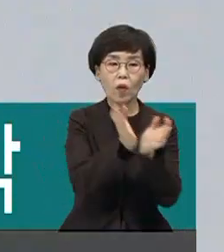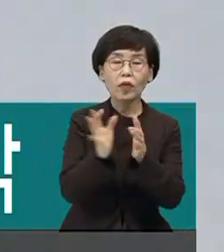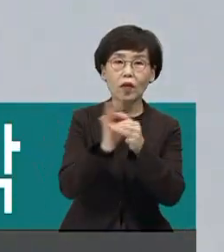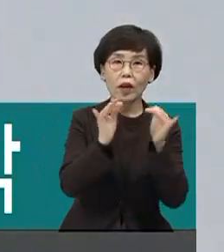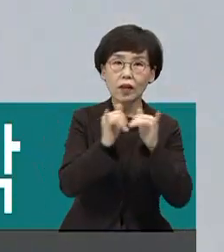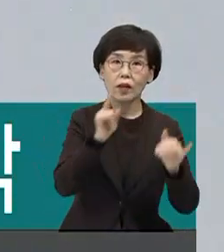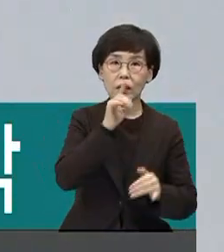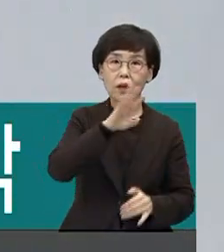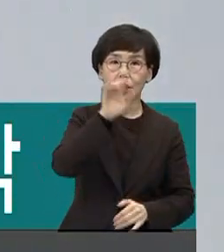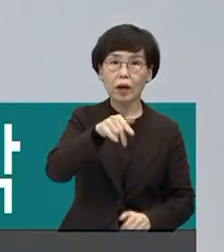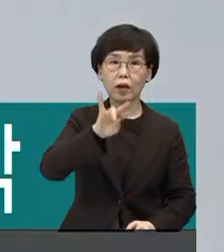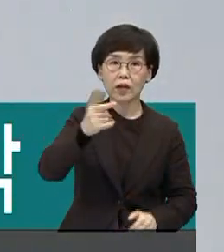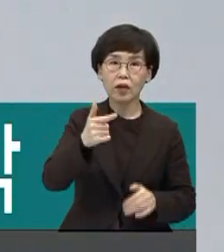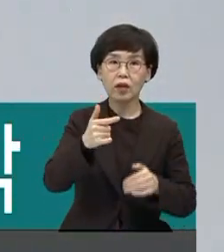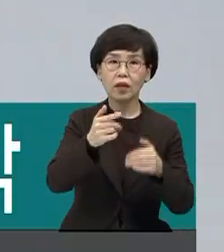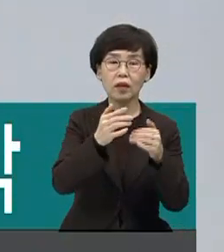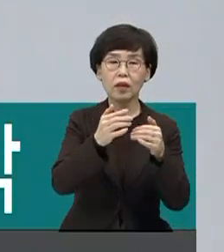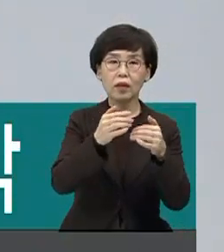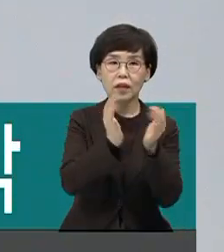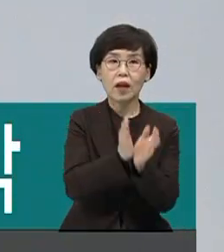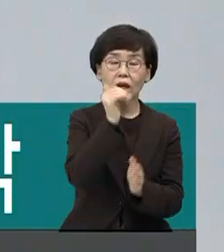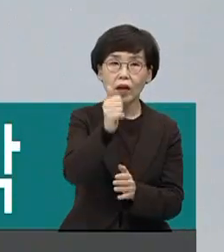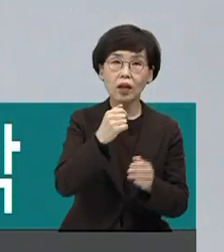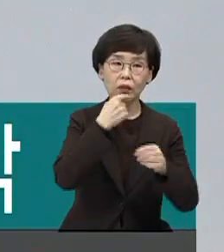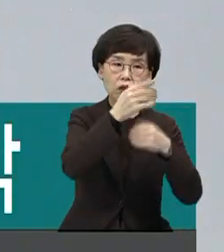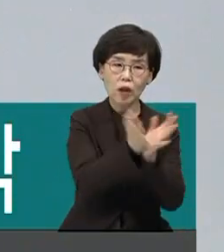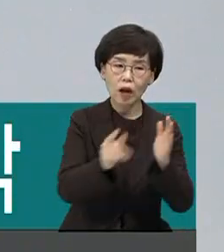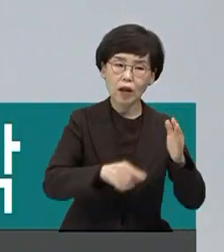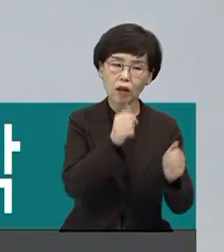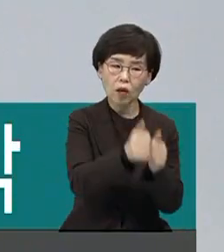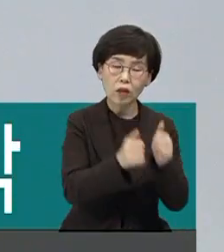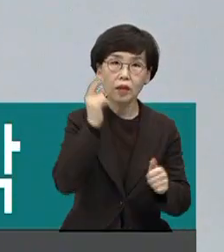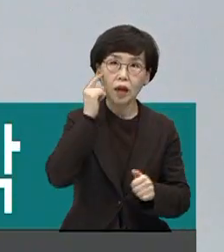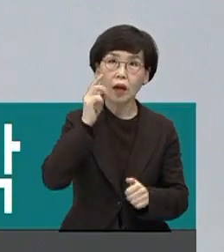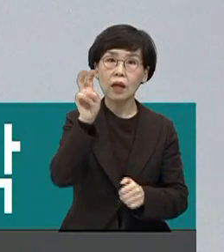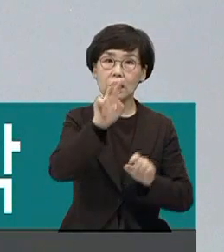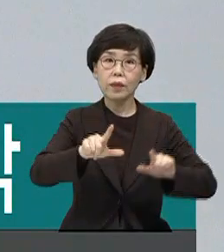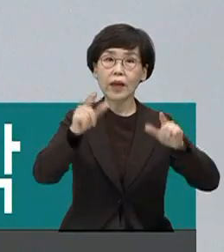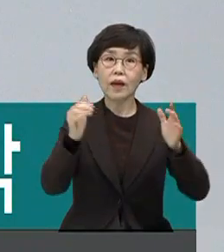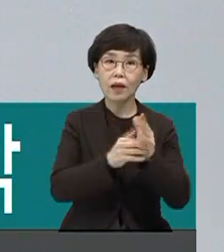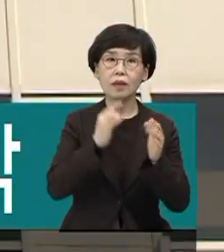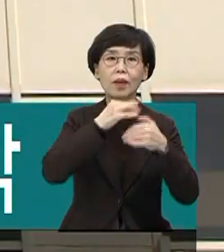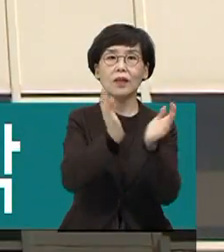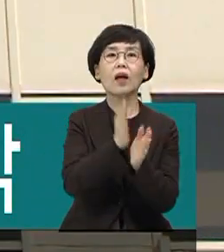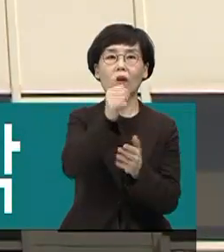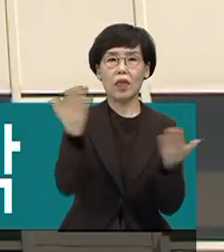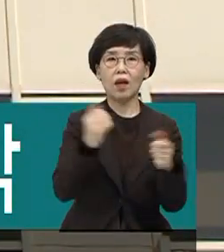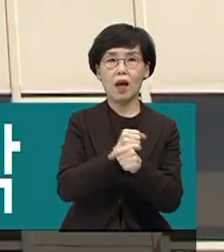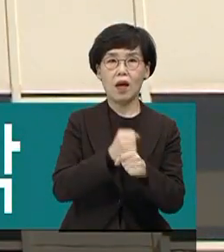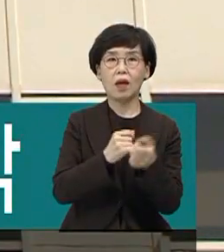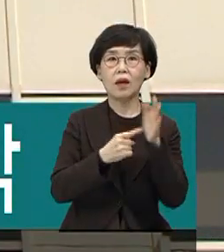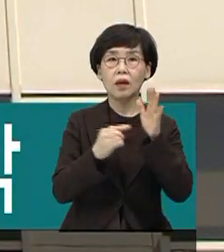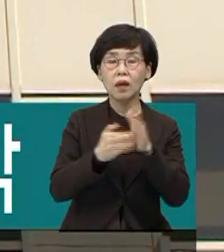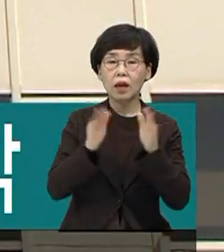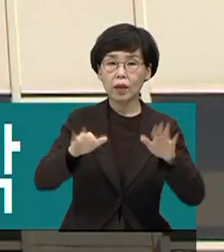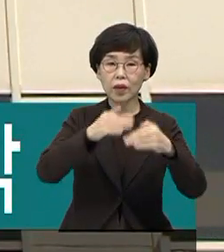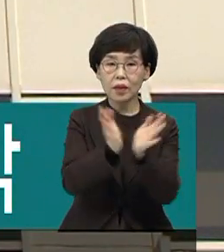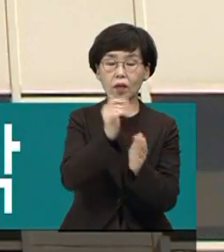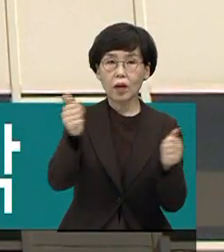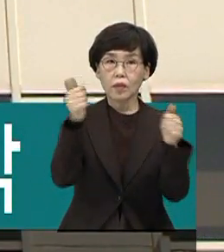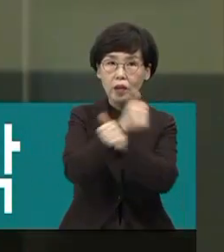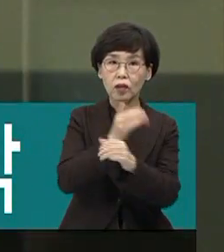관계자는 박영선 장관이 민주당 경선 일정을 고려해 장관직을 20일까지 수행할 것이라고 말했습니다. 이번 개각